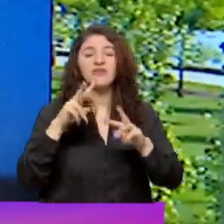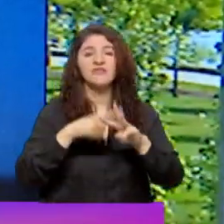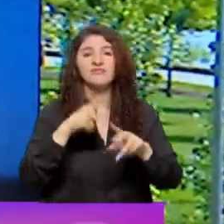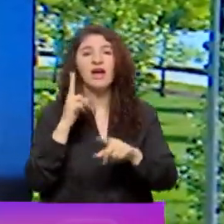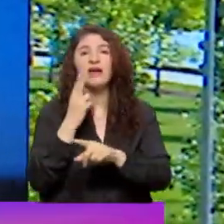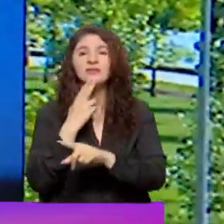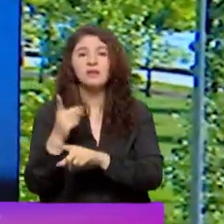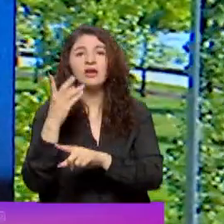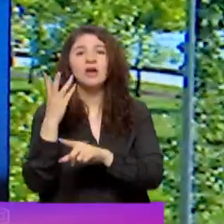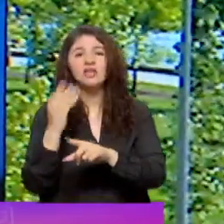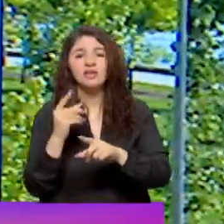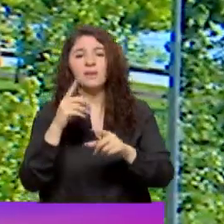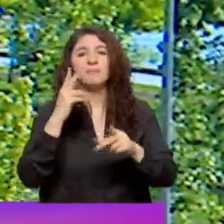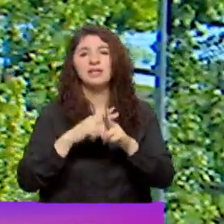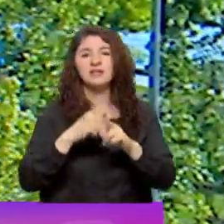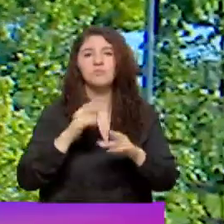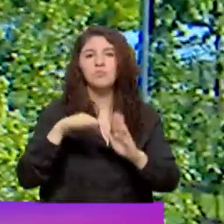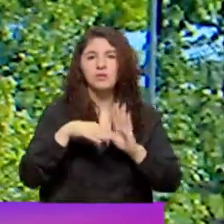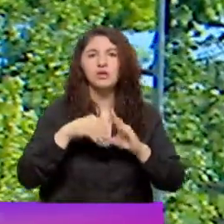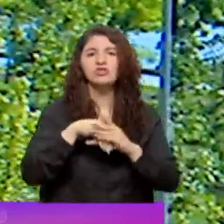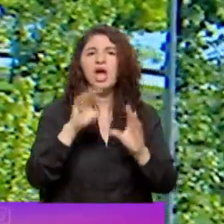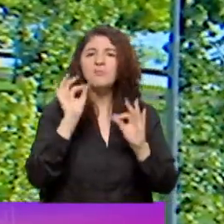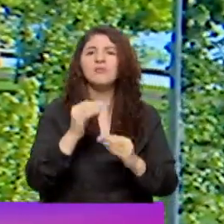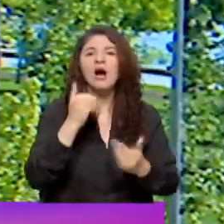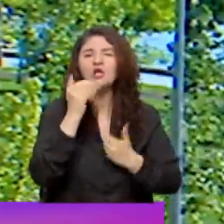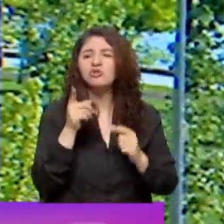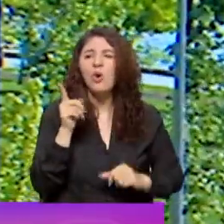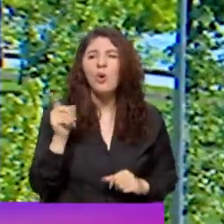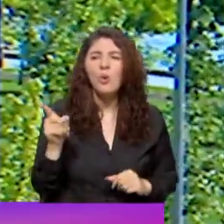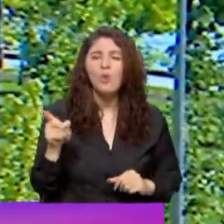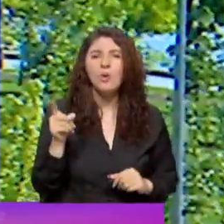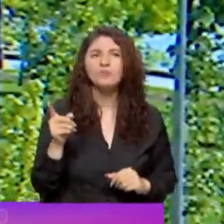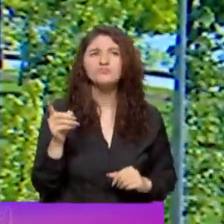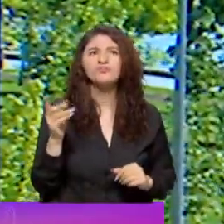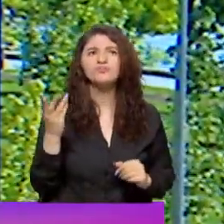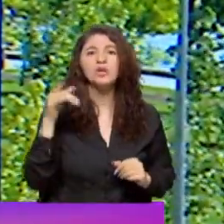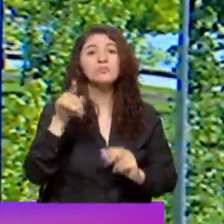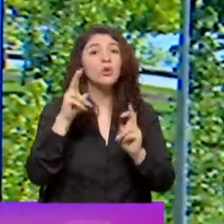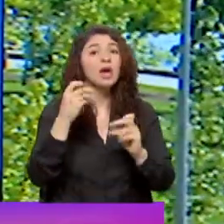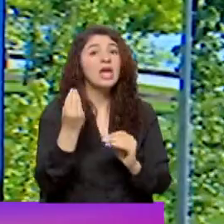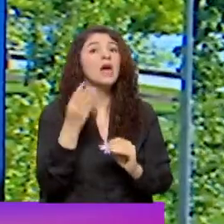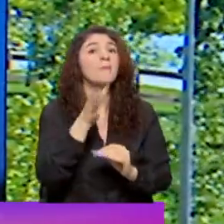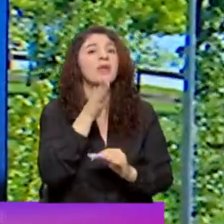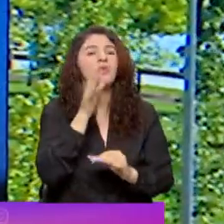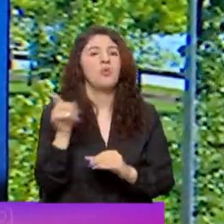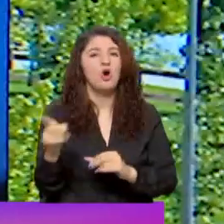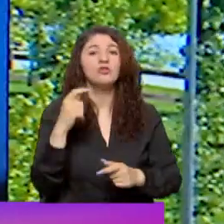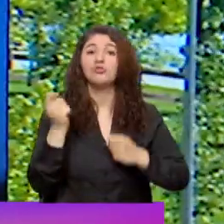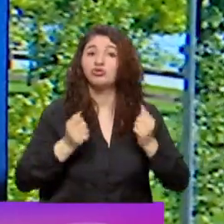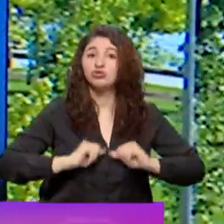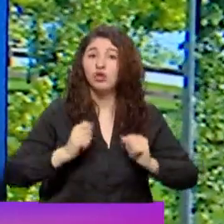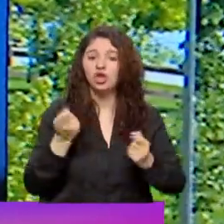hafta sonunda pazar günleri olan programında her fırsatta Sizler aktarırız Çünkü o bu konuları iyi biliyor